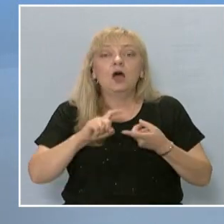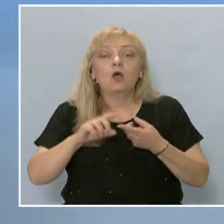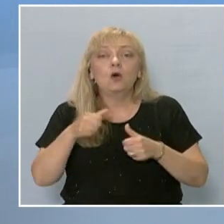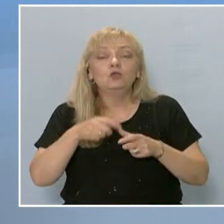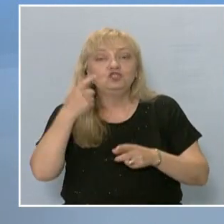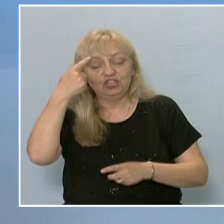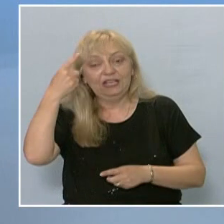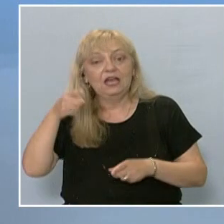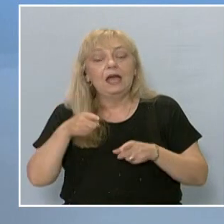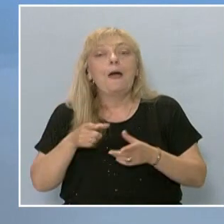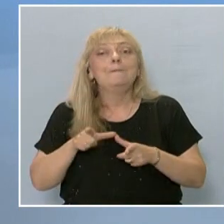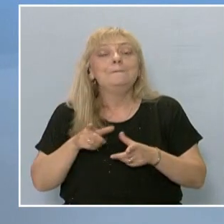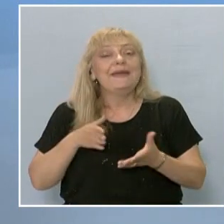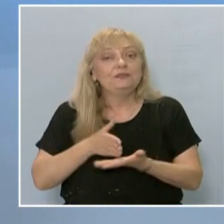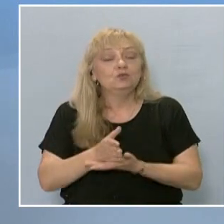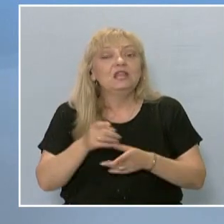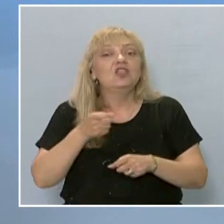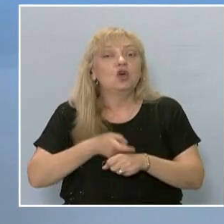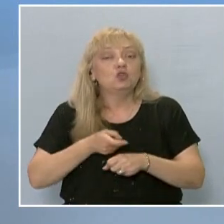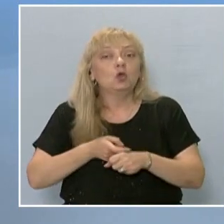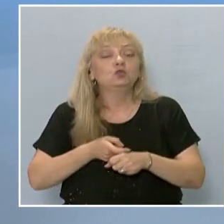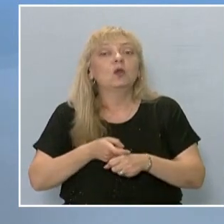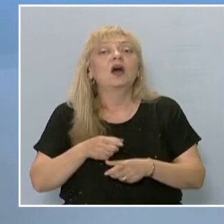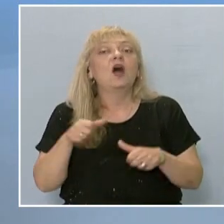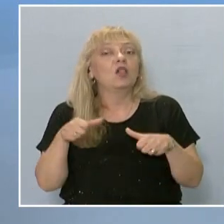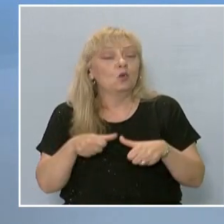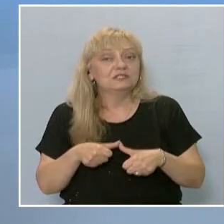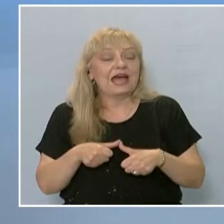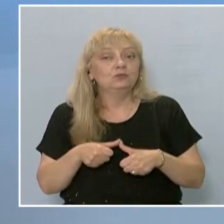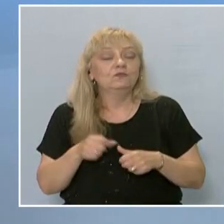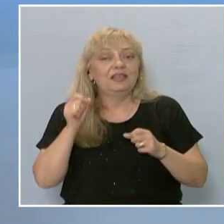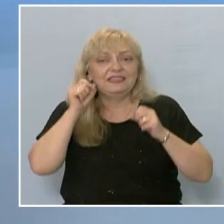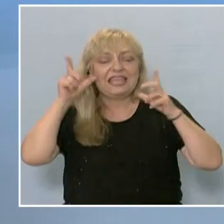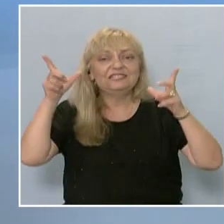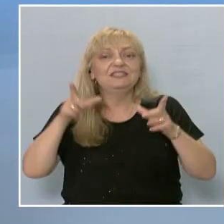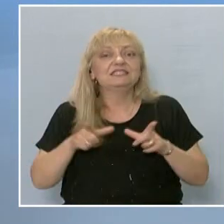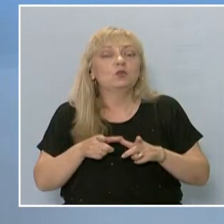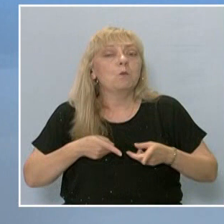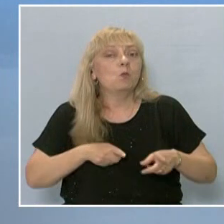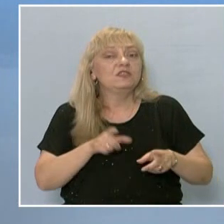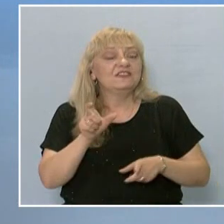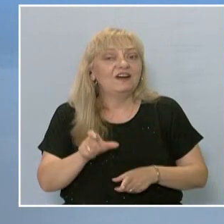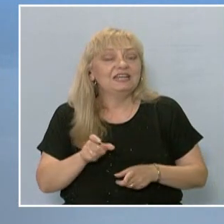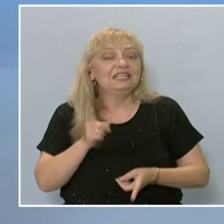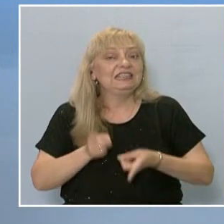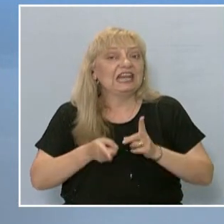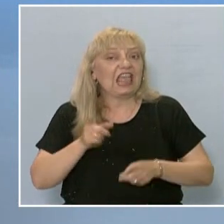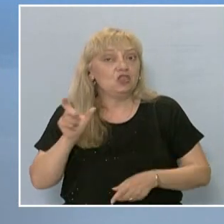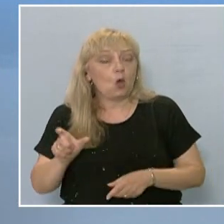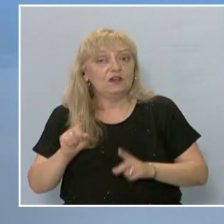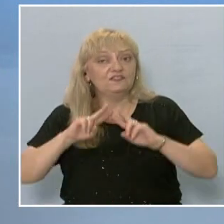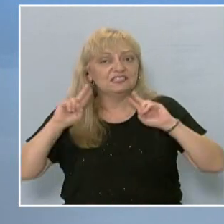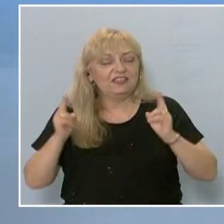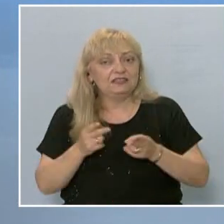именно методите на д-р лозанов са вдъхновили едни от най-известните мотиватори и треньори в света според